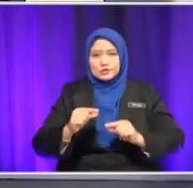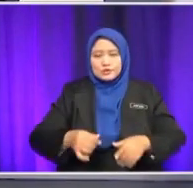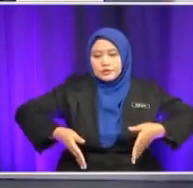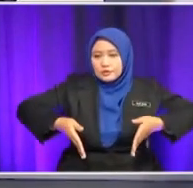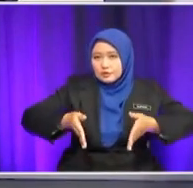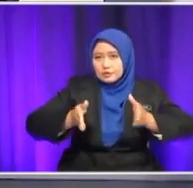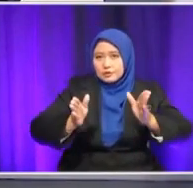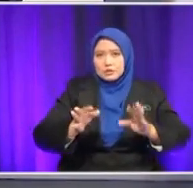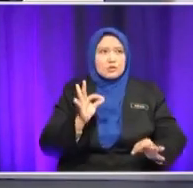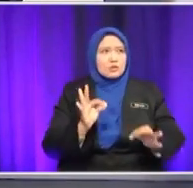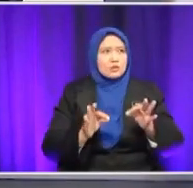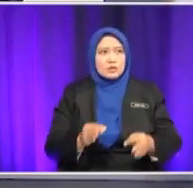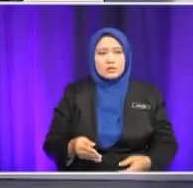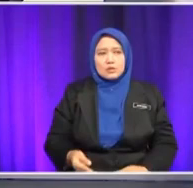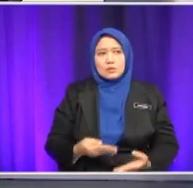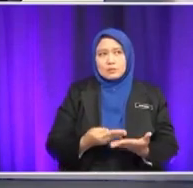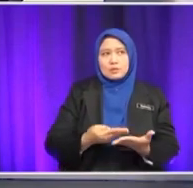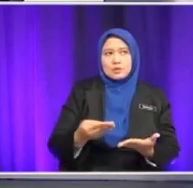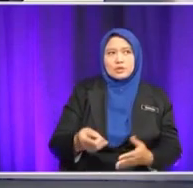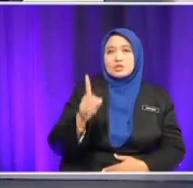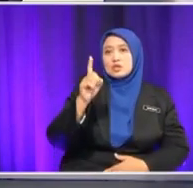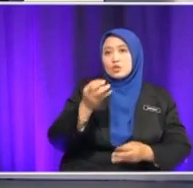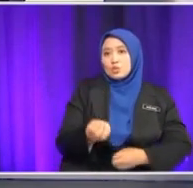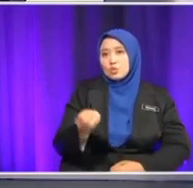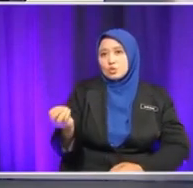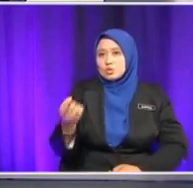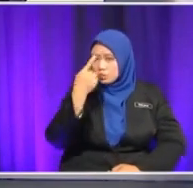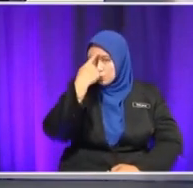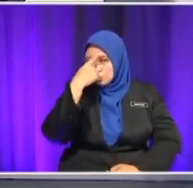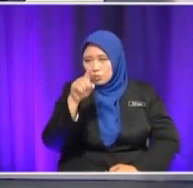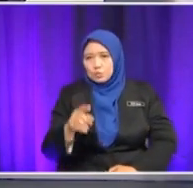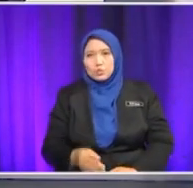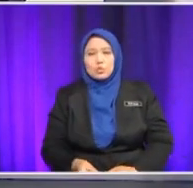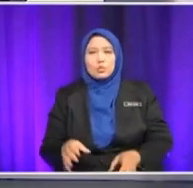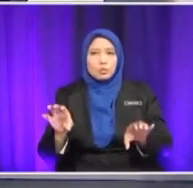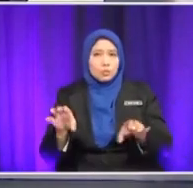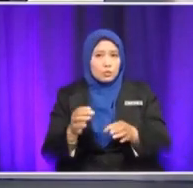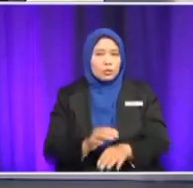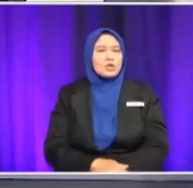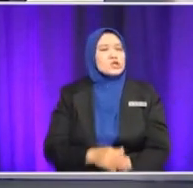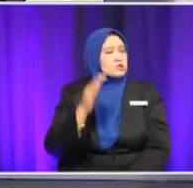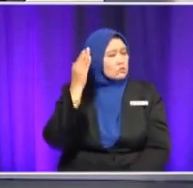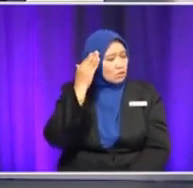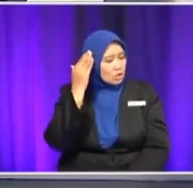kita bagi satu objek bahkan untuk dia buat Insyaallah minimal kemahiran